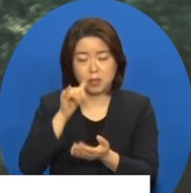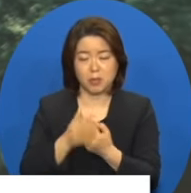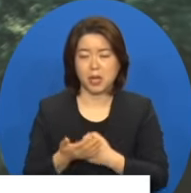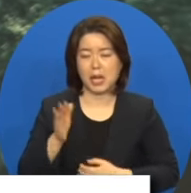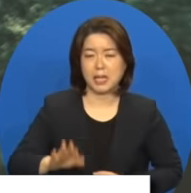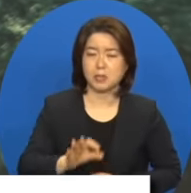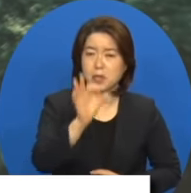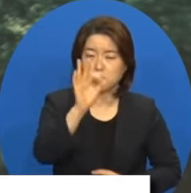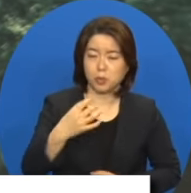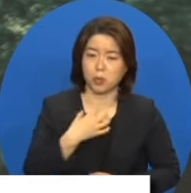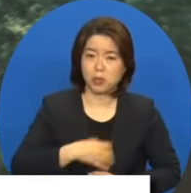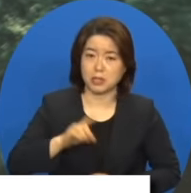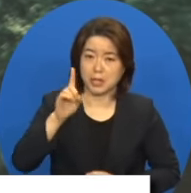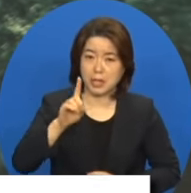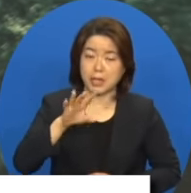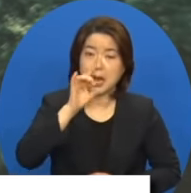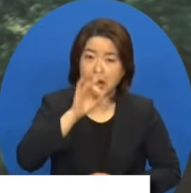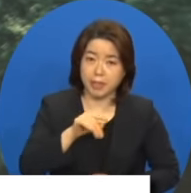되는 것,